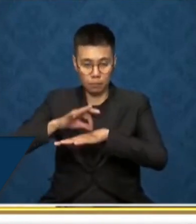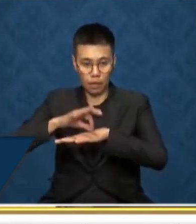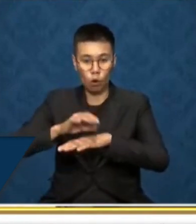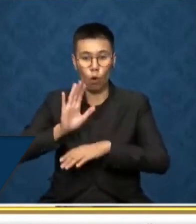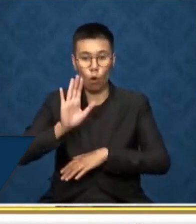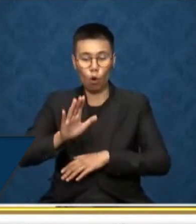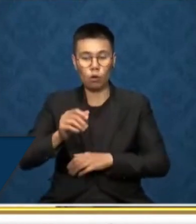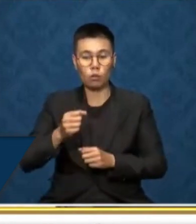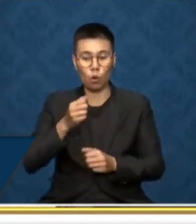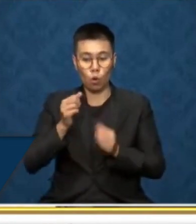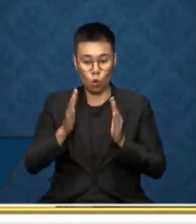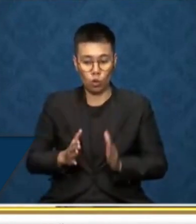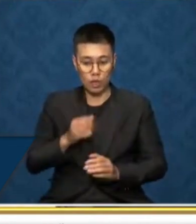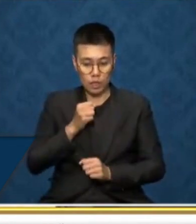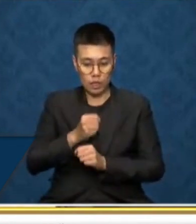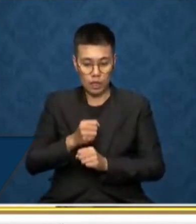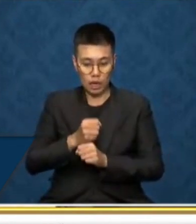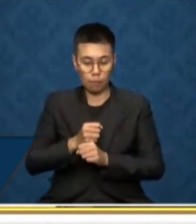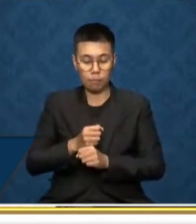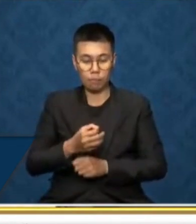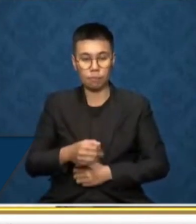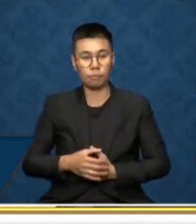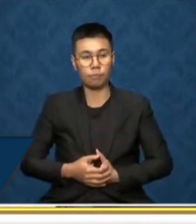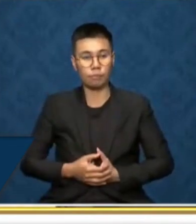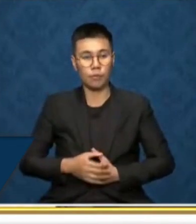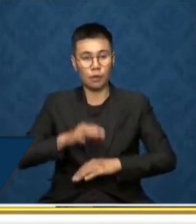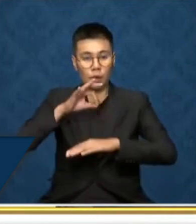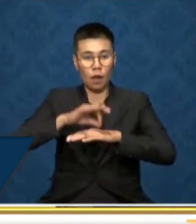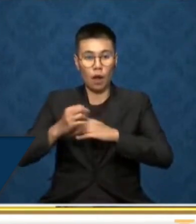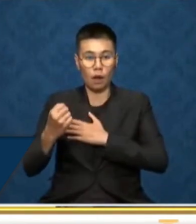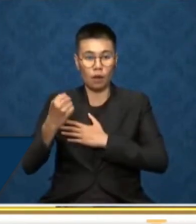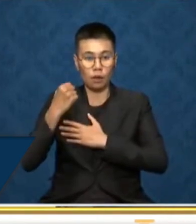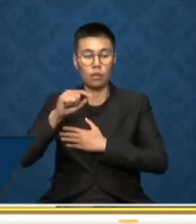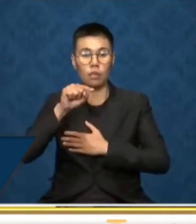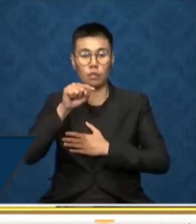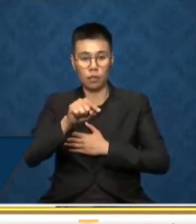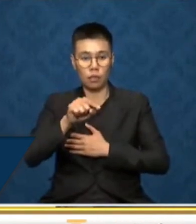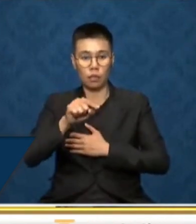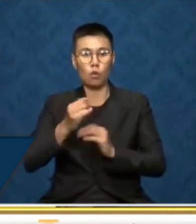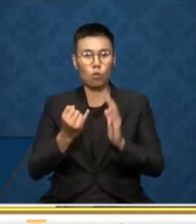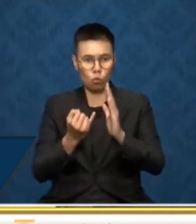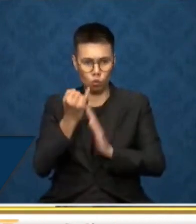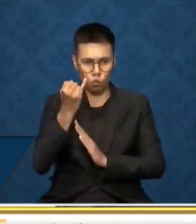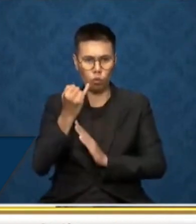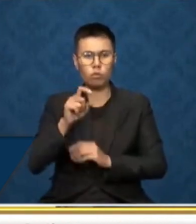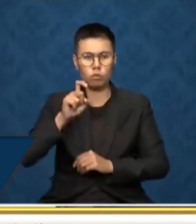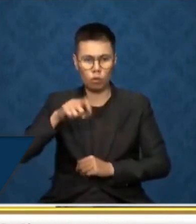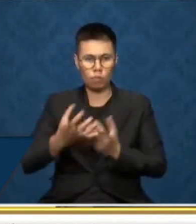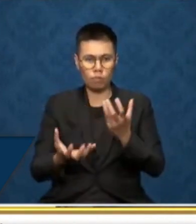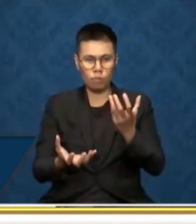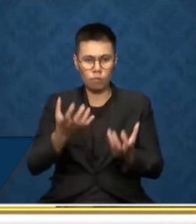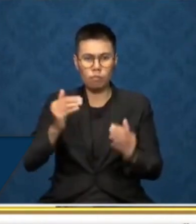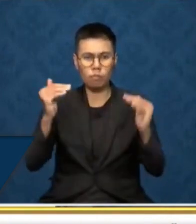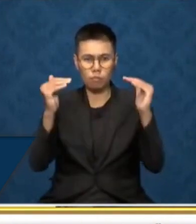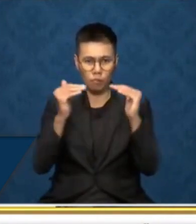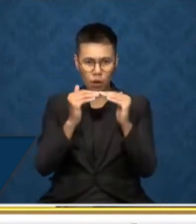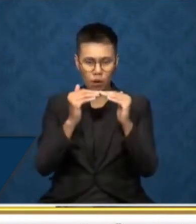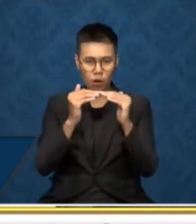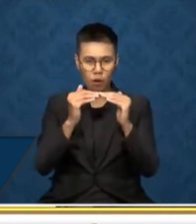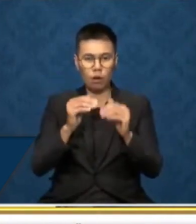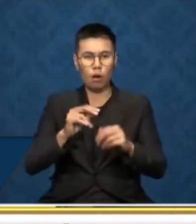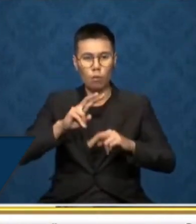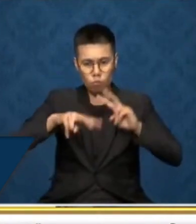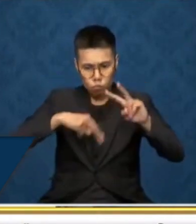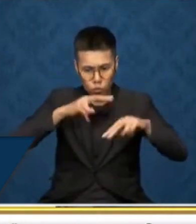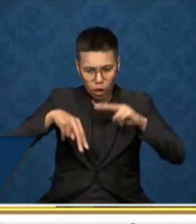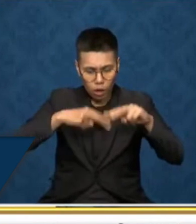ที่ที่ได้รับการแต่งตั้งให้ใช้อำนาจที่ถูกต้องและก็เป็นธรรมและใช้มาตรการทางการปกคร